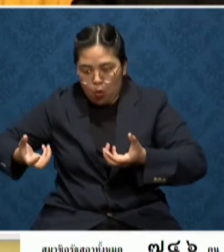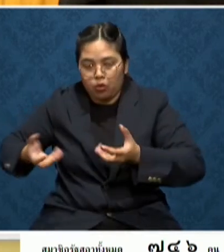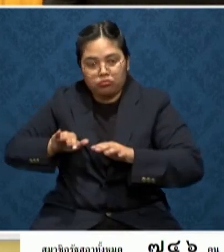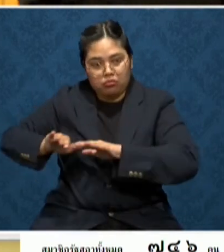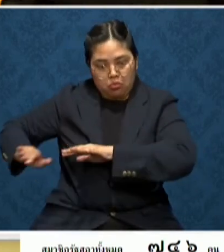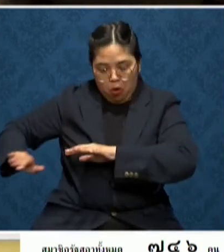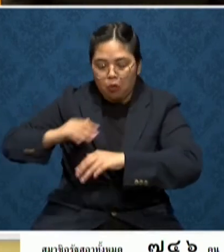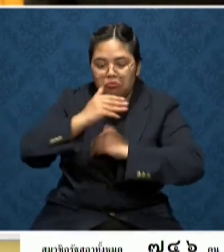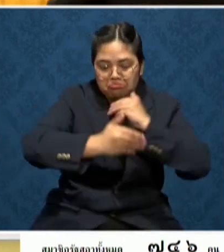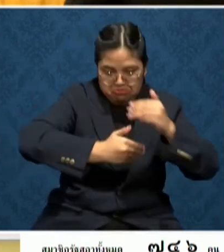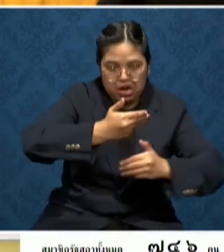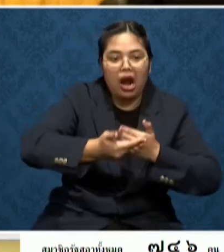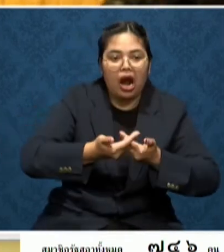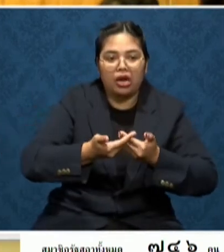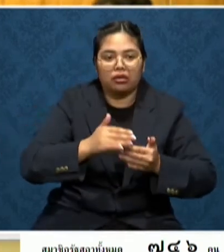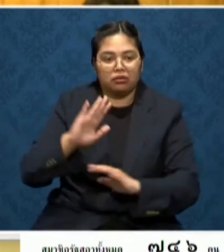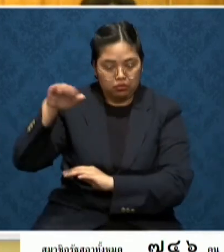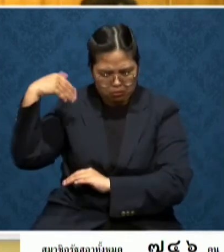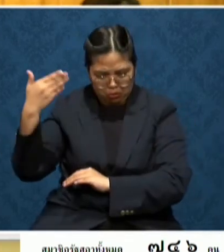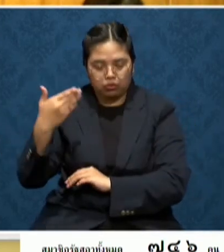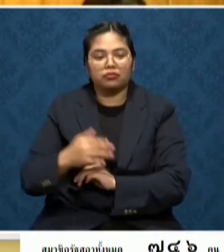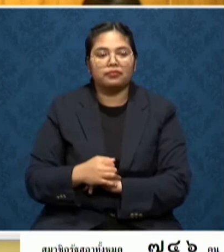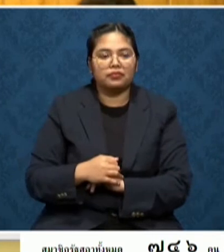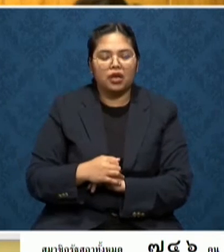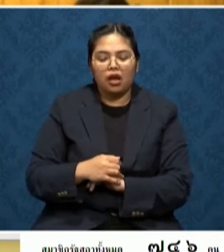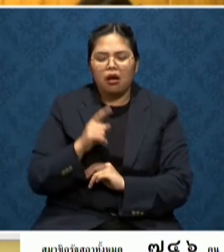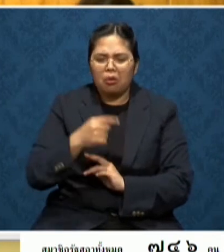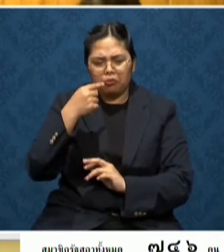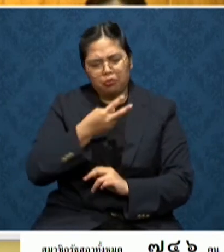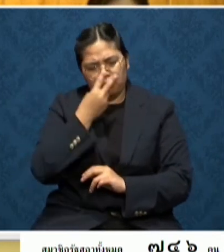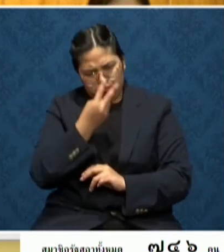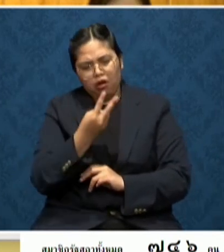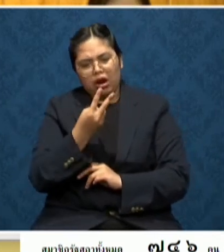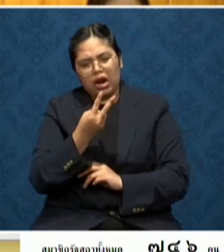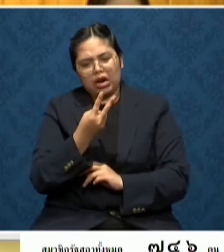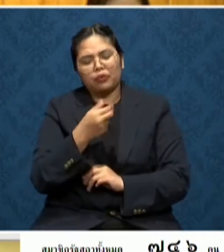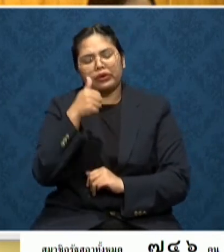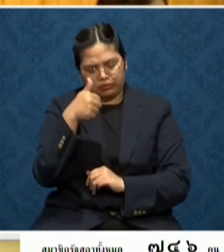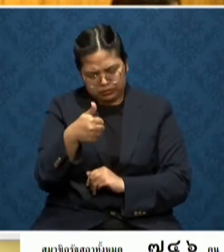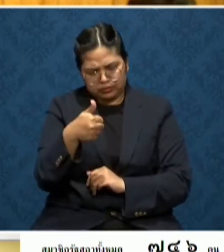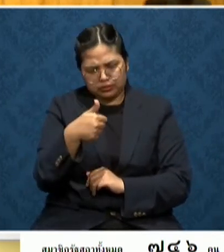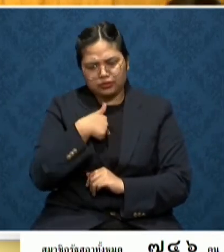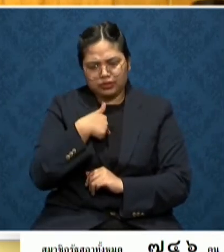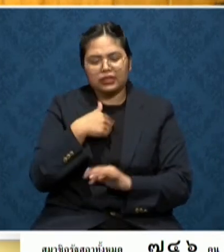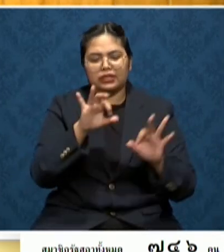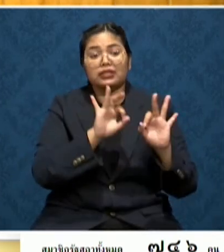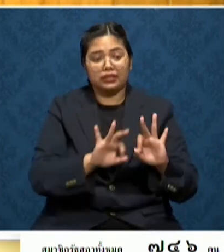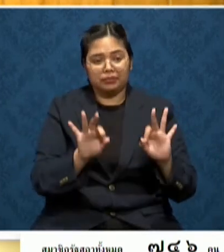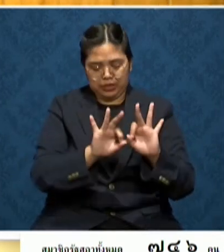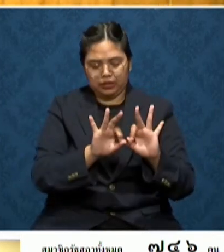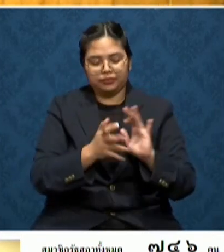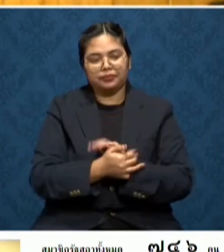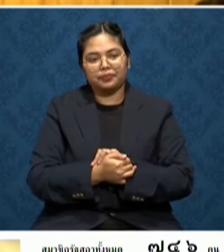ขายเนี่ยนะครับผลสรุปมันก็ดีครับถ้าผมเห็นด้วยครับว่าการ